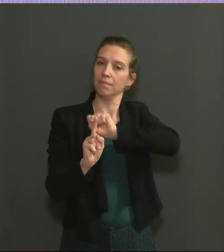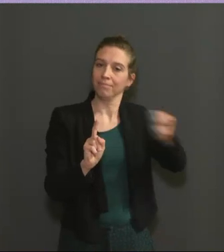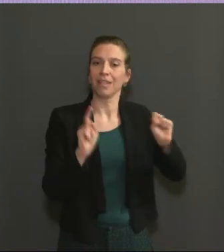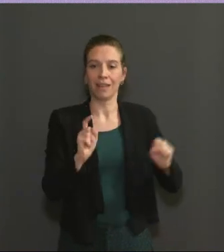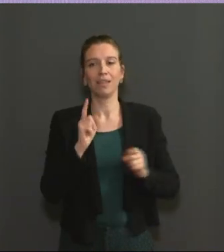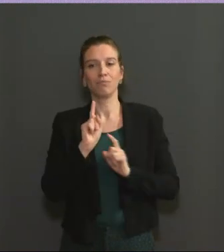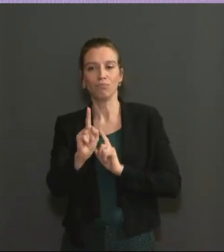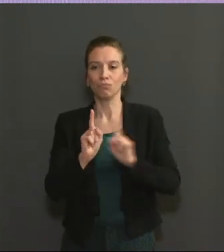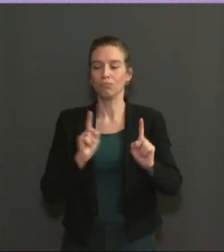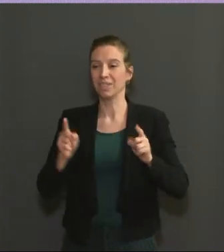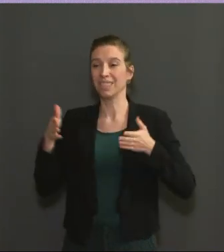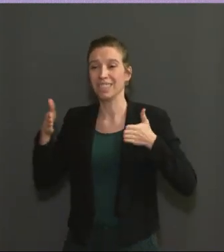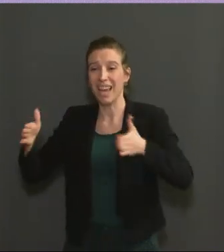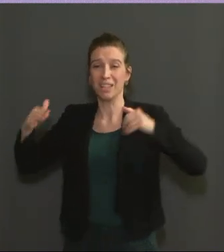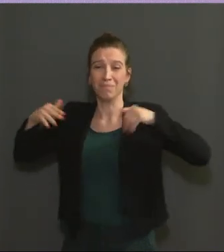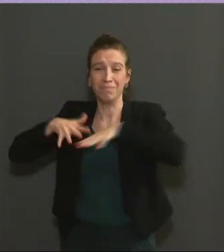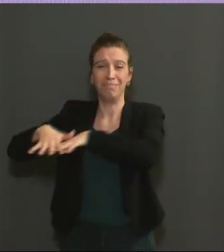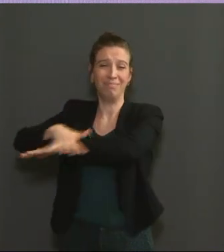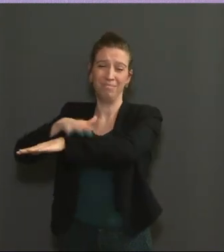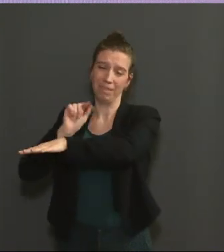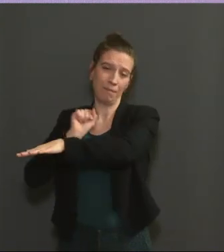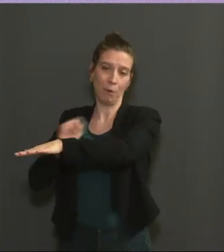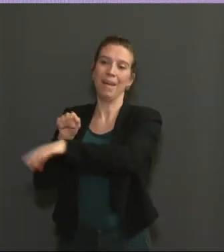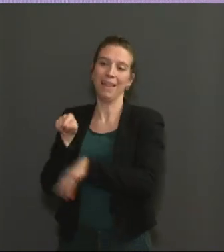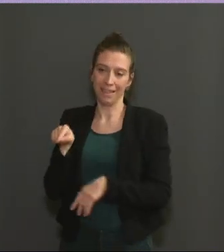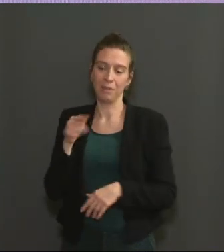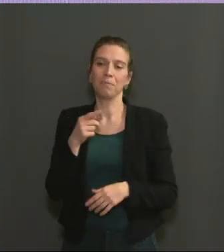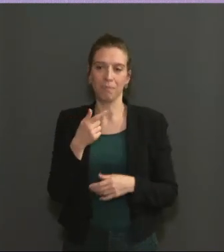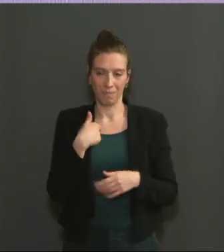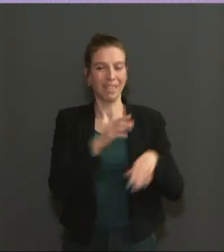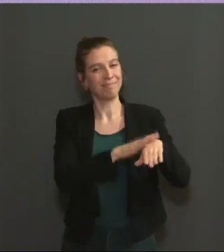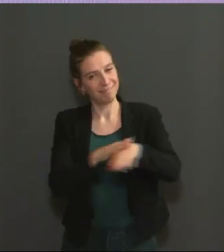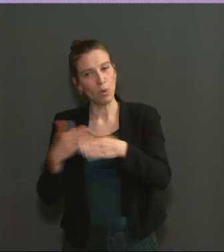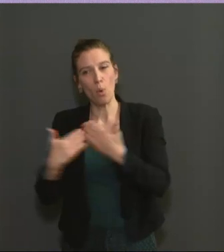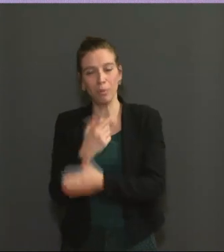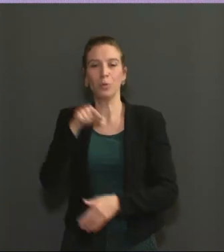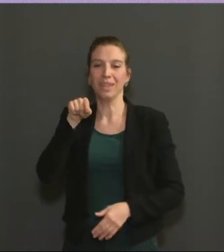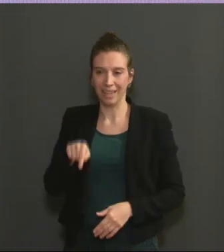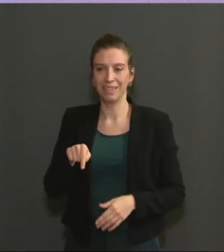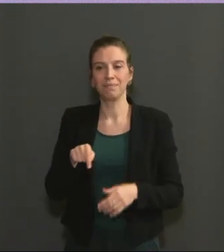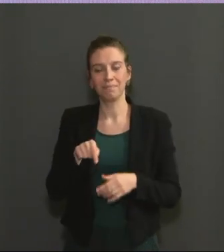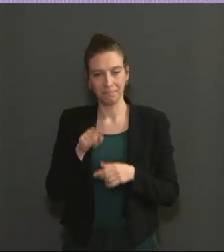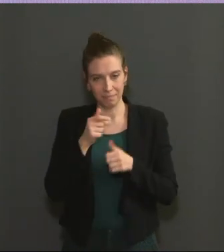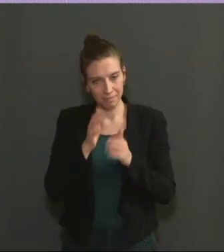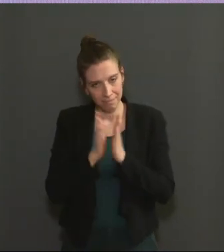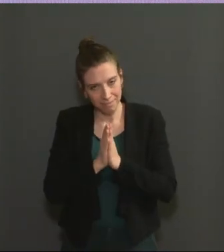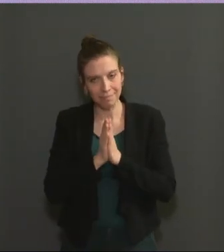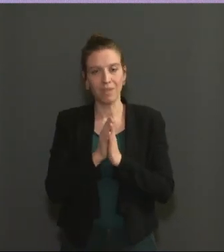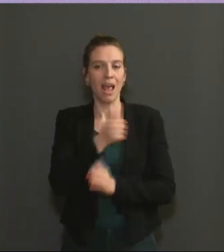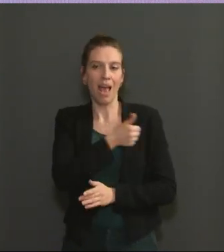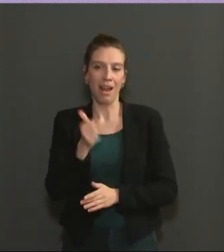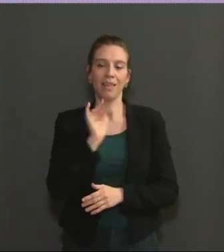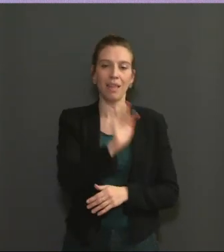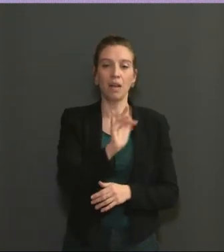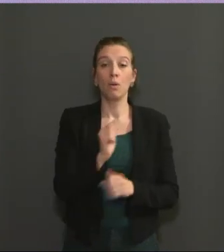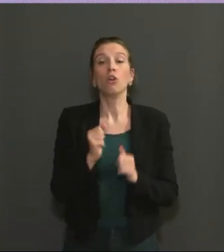individel te winkelen je mag aard wel met kinderen jonger dan 18 of met een persoon die hulp nodig heeft